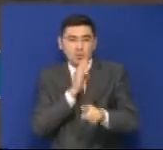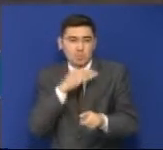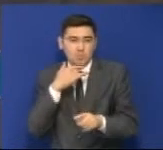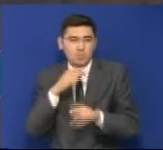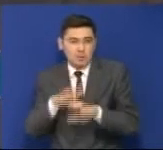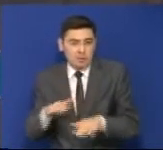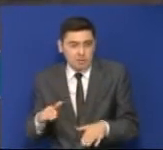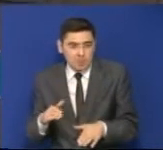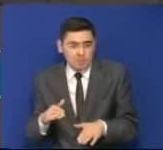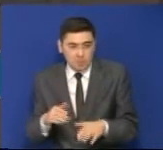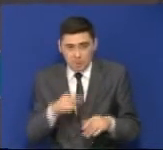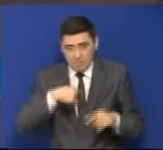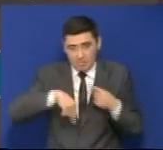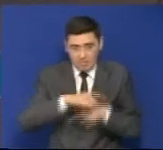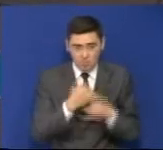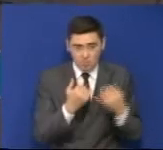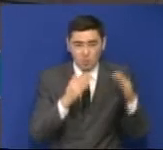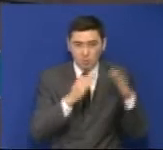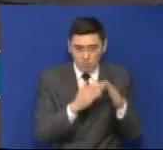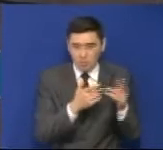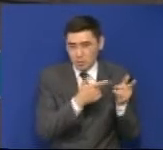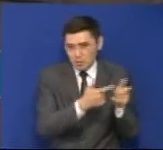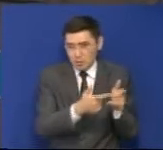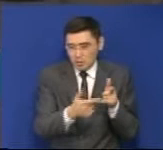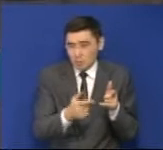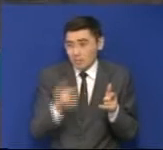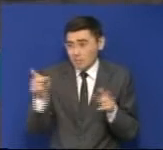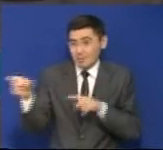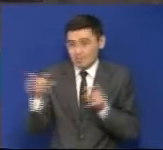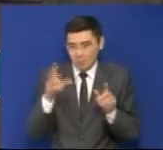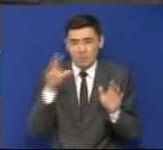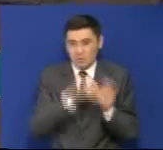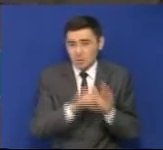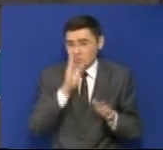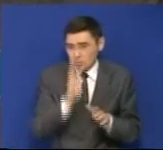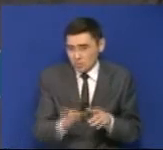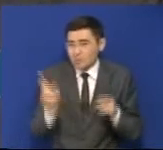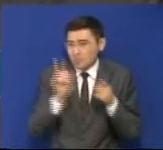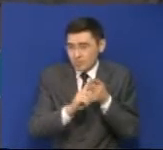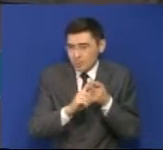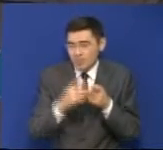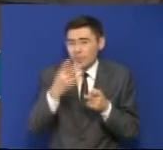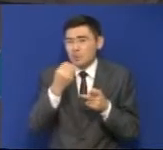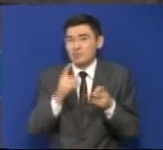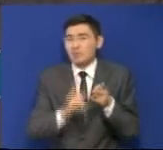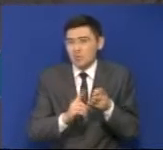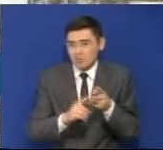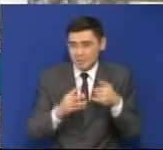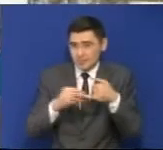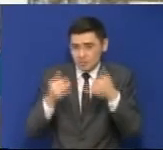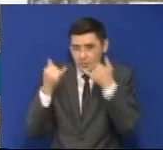үшін үйлерді дайындап атырмыз, біріне екіншіден жер